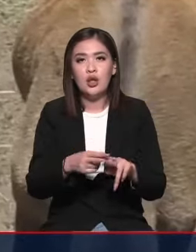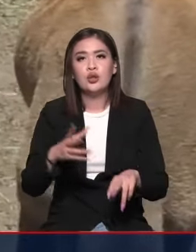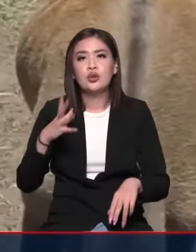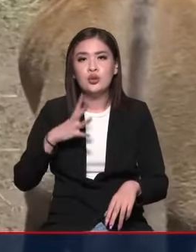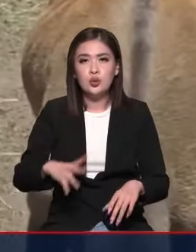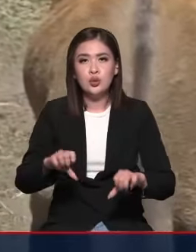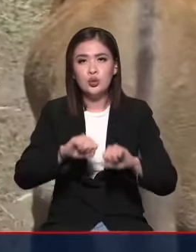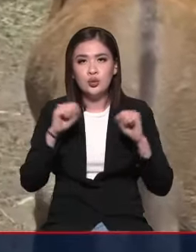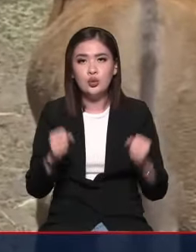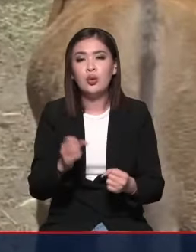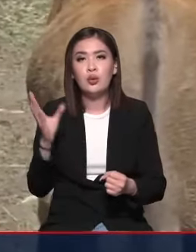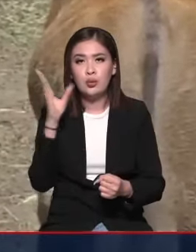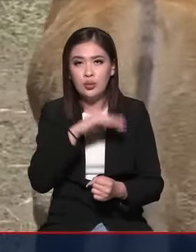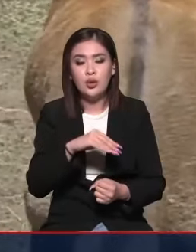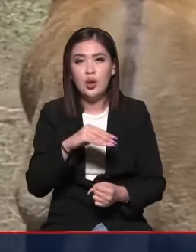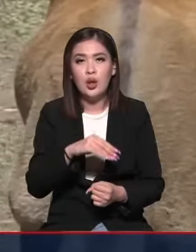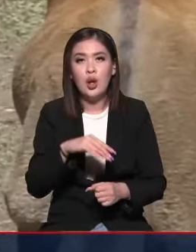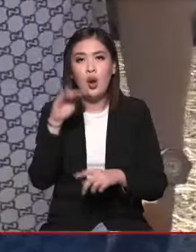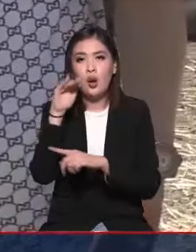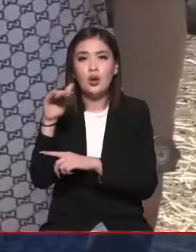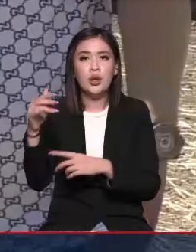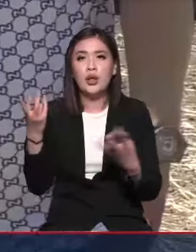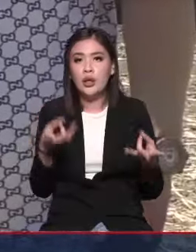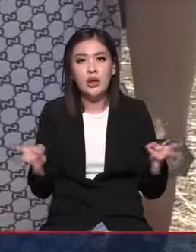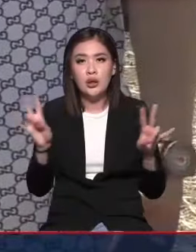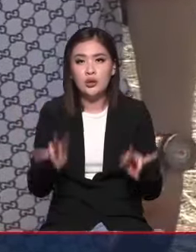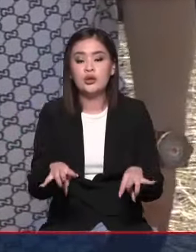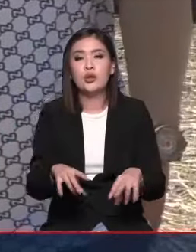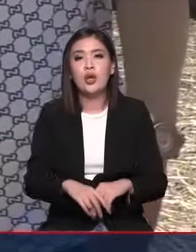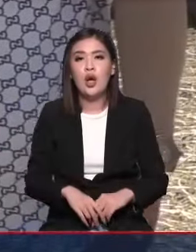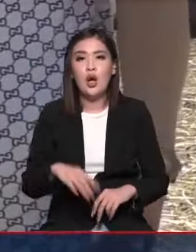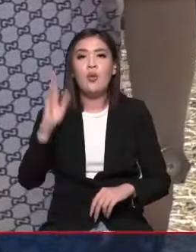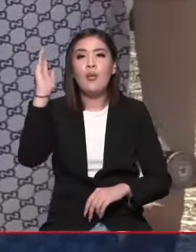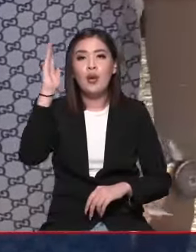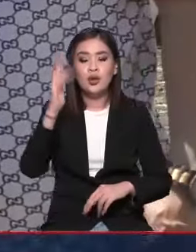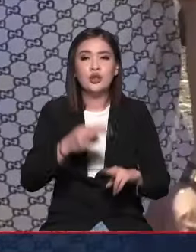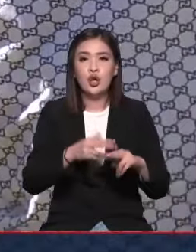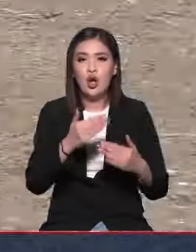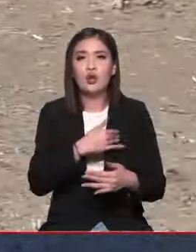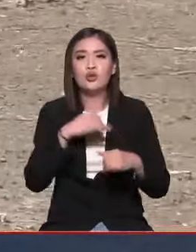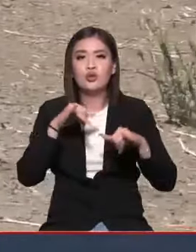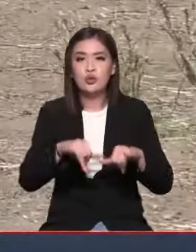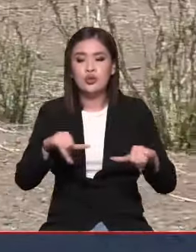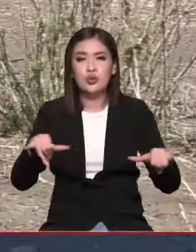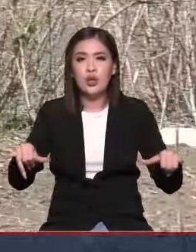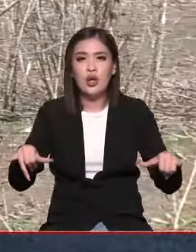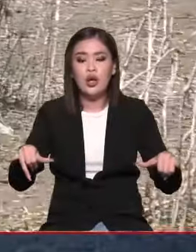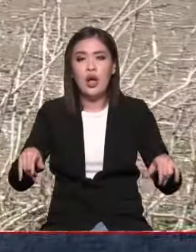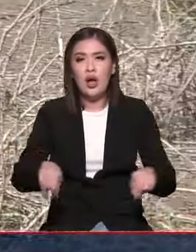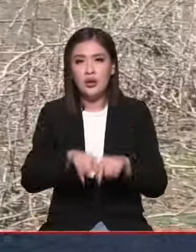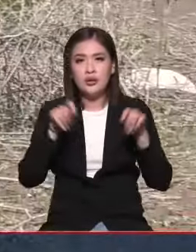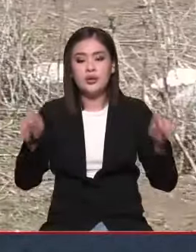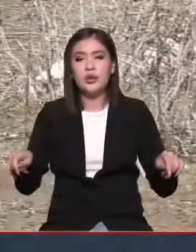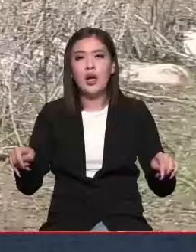екен. Қора керек жоқ, құрына бес. Шаруа болашақта осы маңнан панты мен емдейтін сауықтыру кешенін ашқысы келеді.